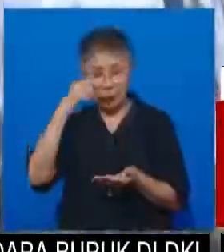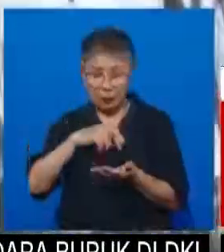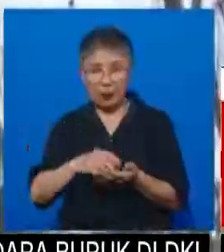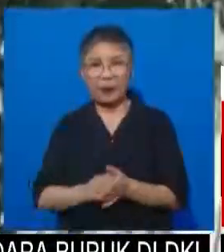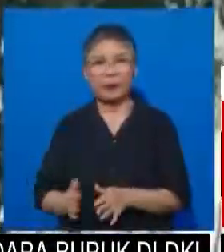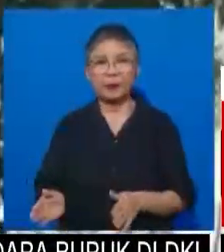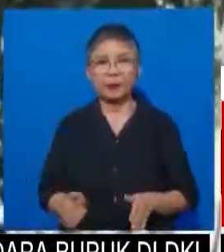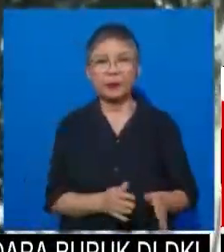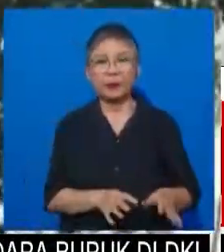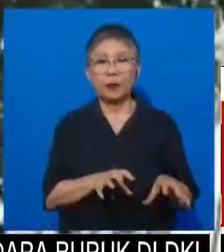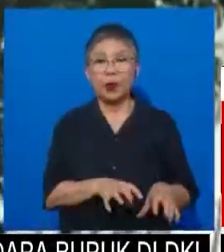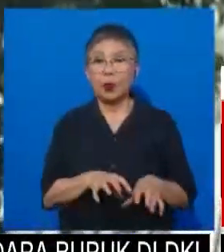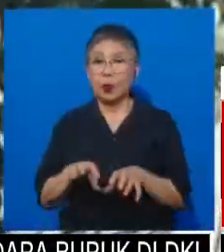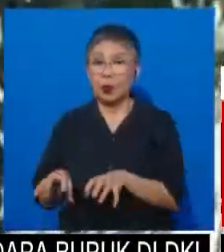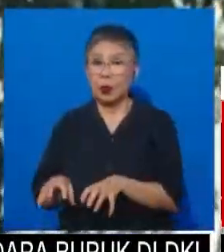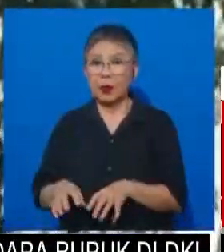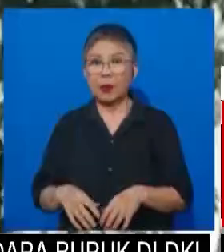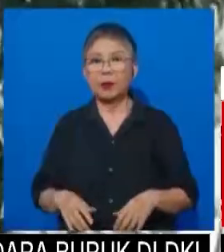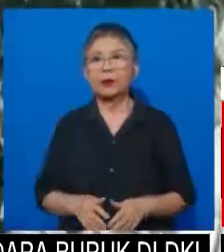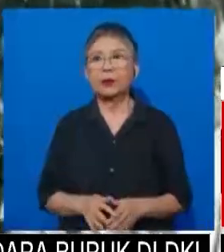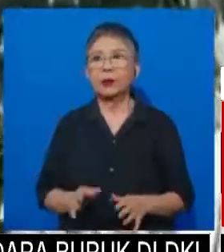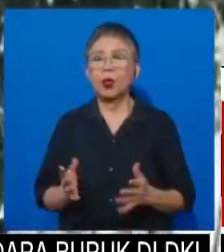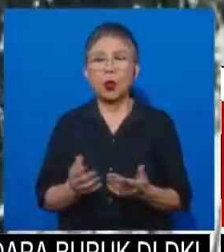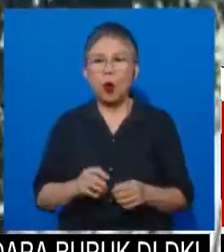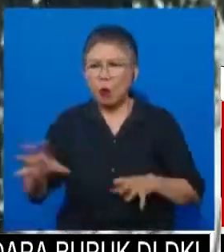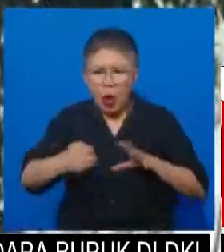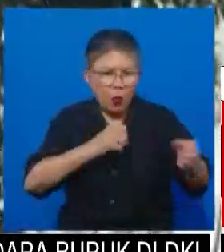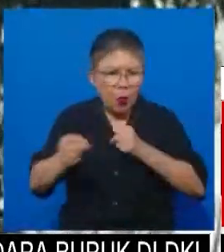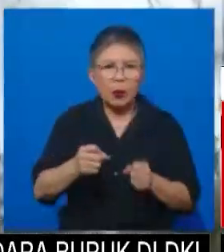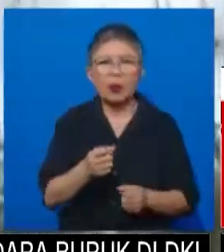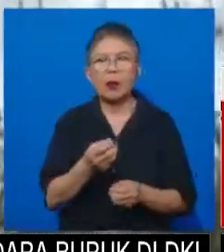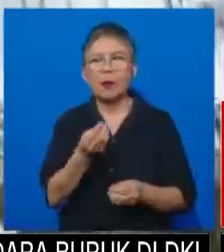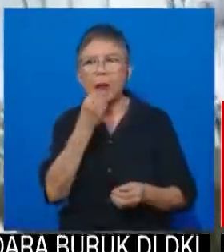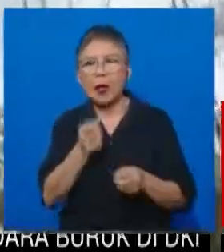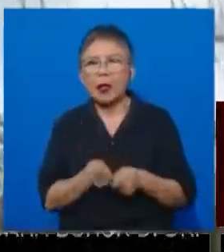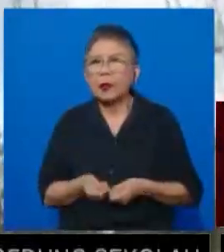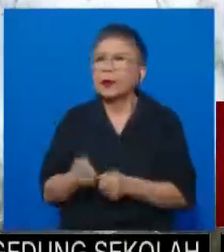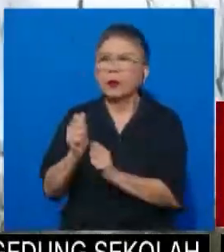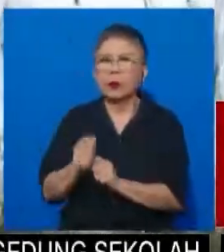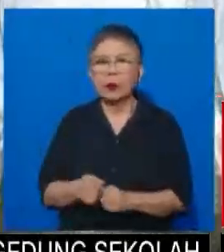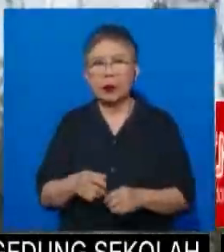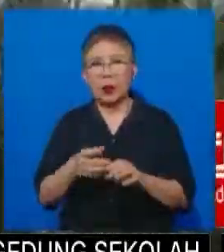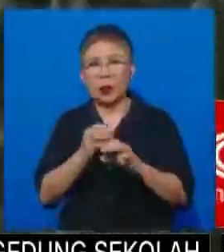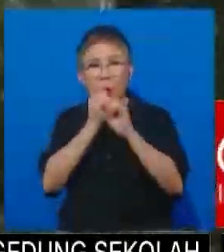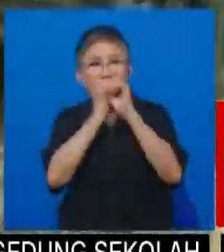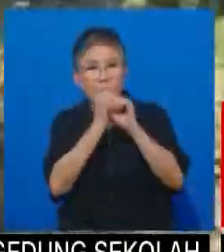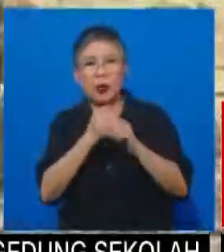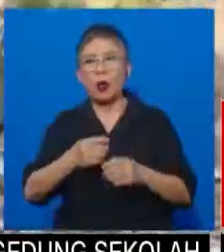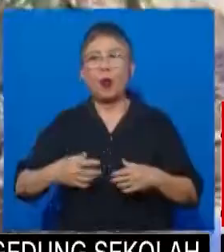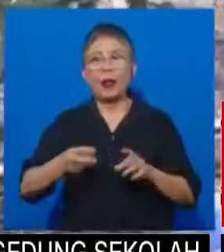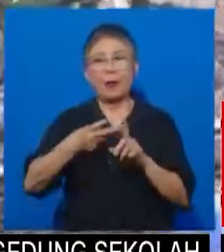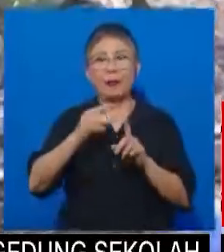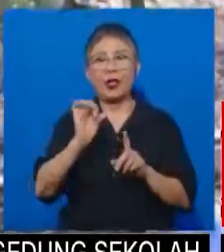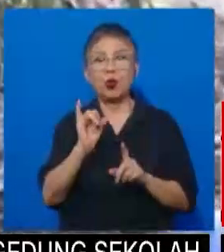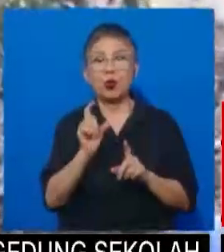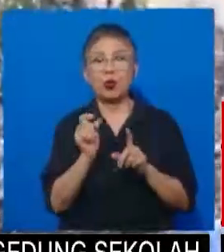Sebelum dievakuasi, orang utan betina ini dilaporkan warga karena merusak dan memakan tanaman sawit. Setelah ditembak obat bius, satwa liar dilindungi